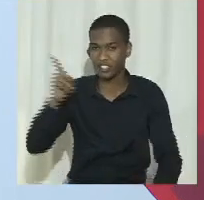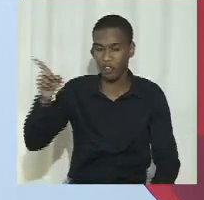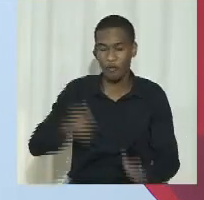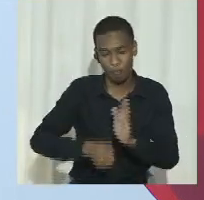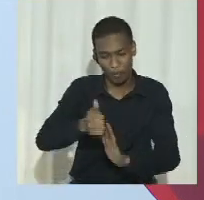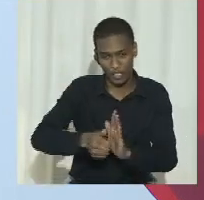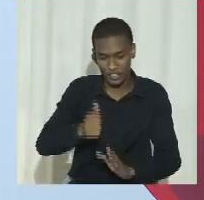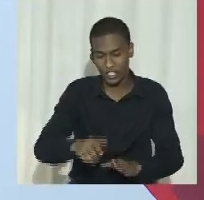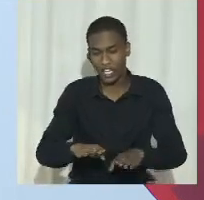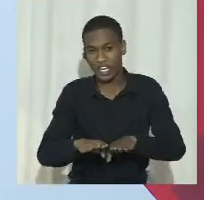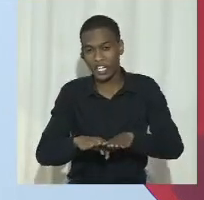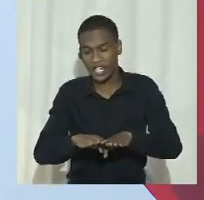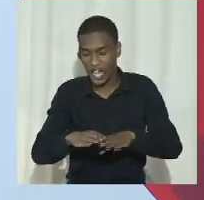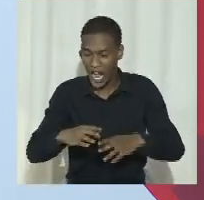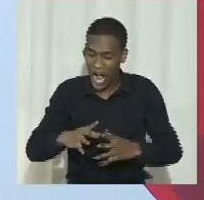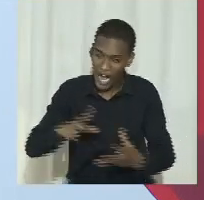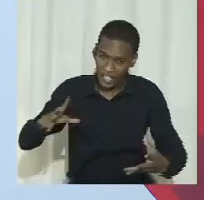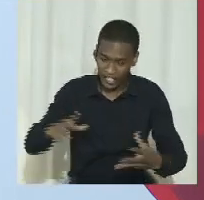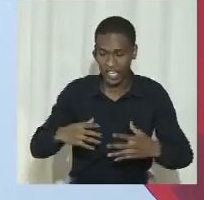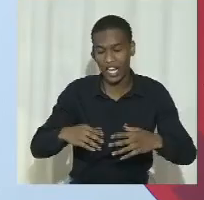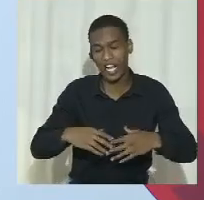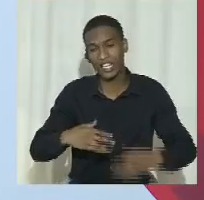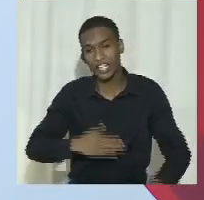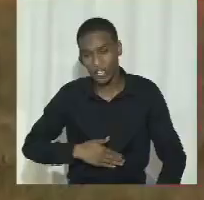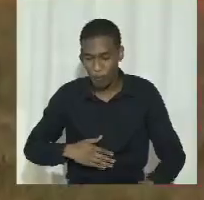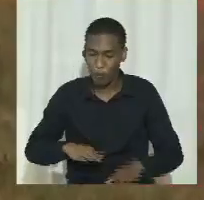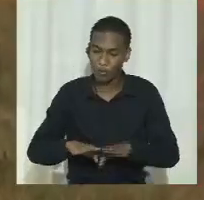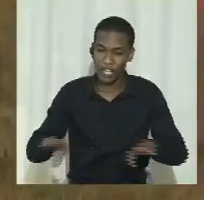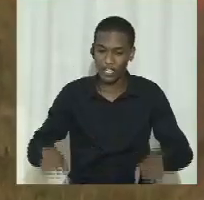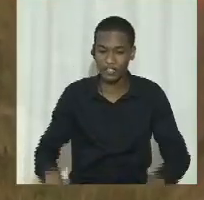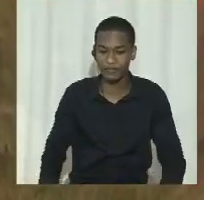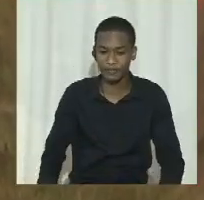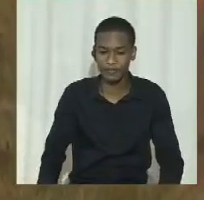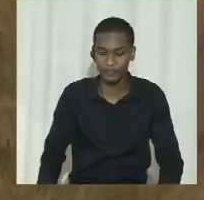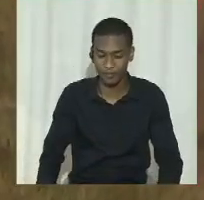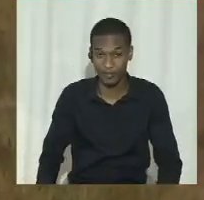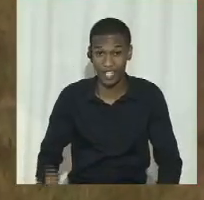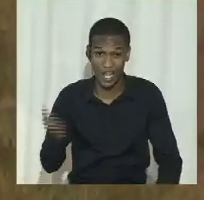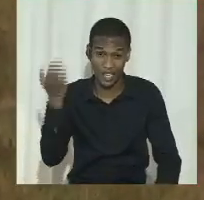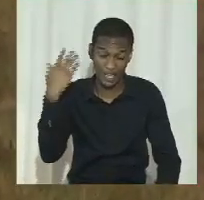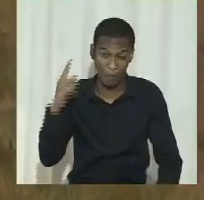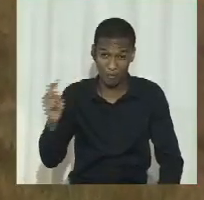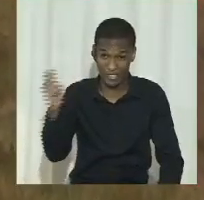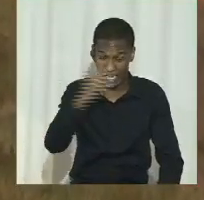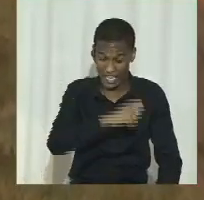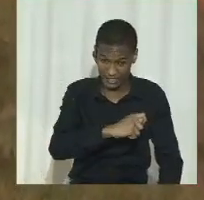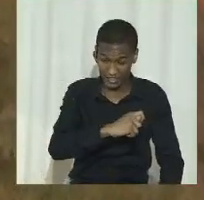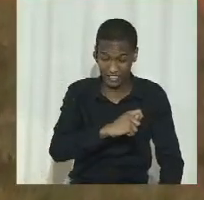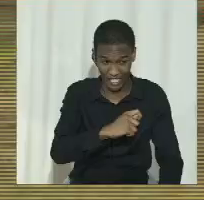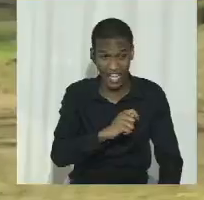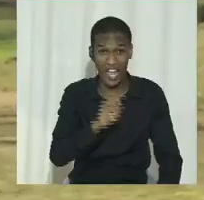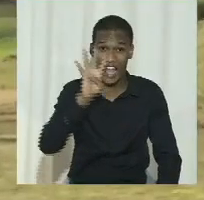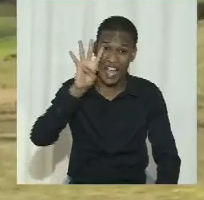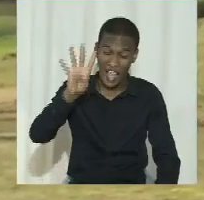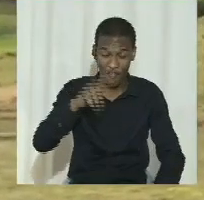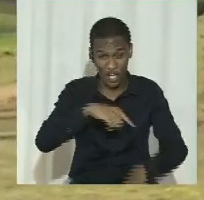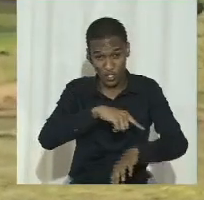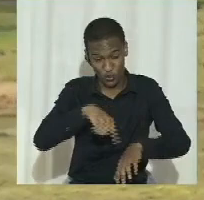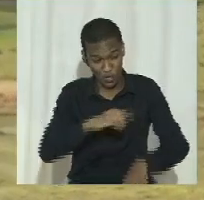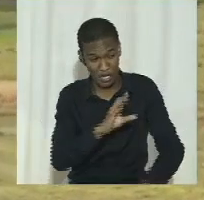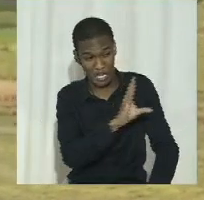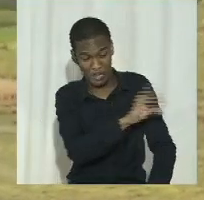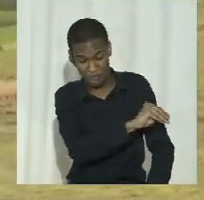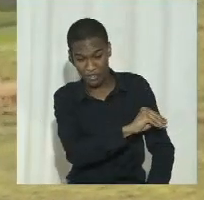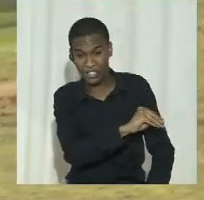tany namantatra ny zava-misy tany an-toerana natao maiavy. Ny talata tokony tamin'ny efatra folakandro no nisehon'ny tantara momba ity